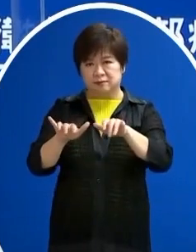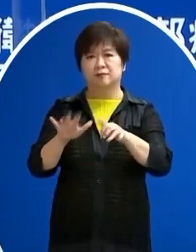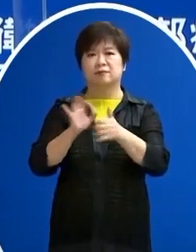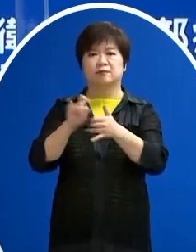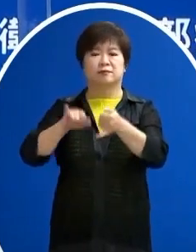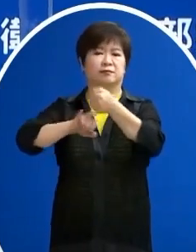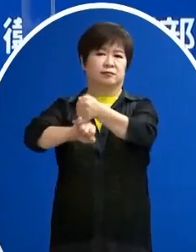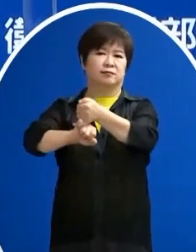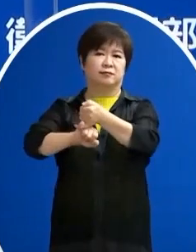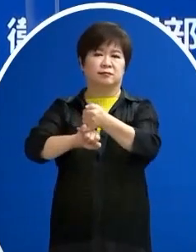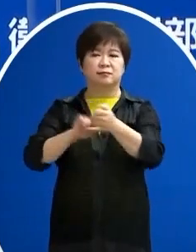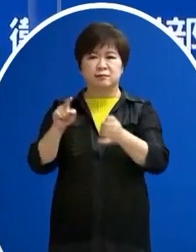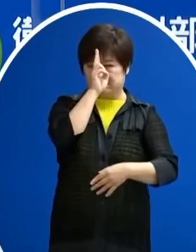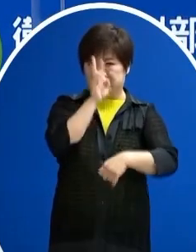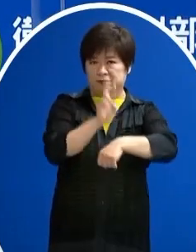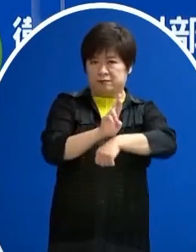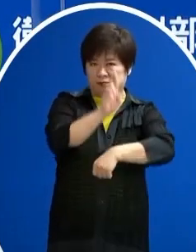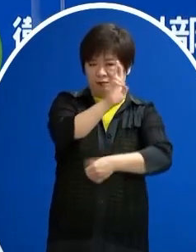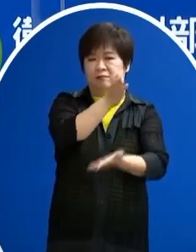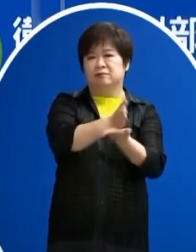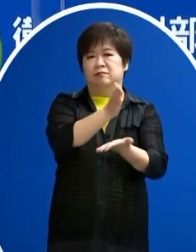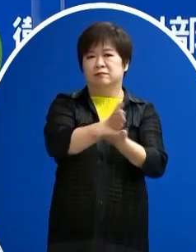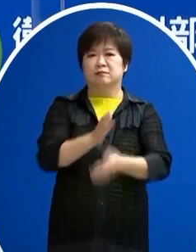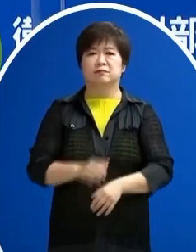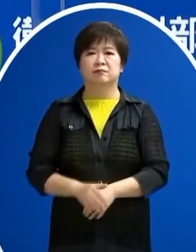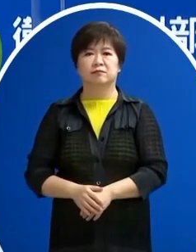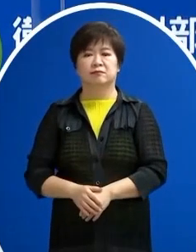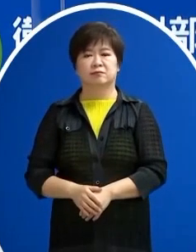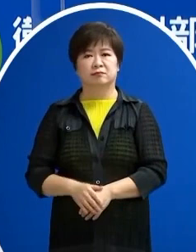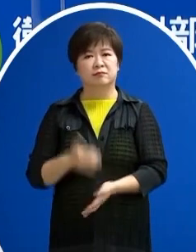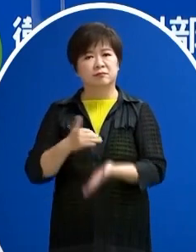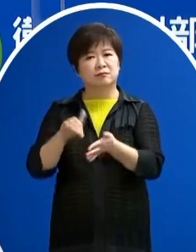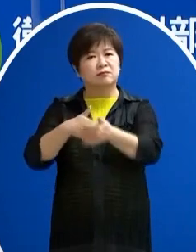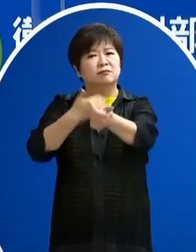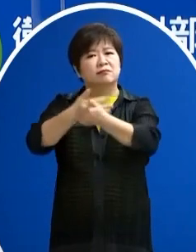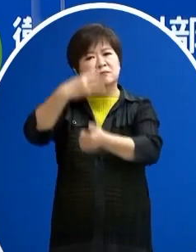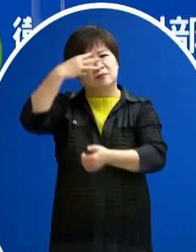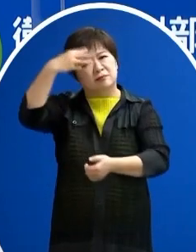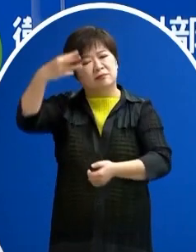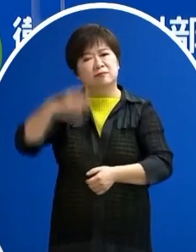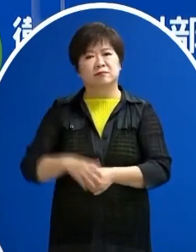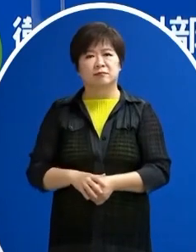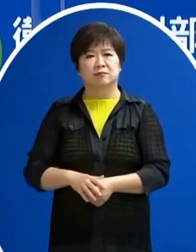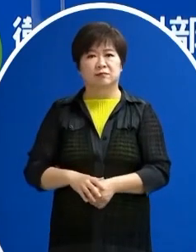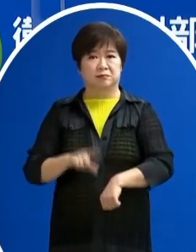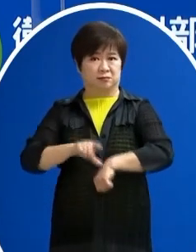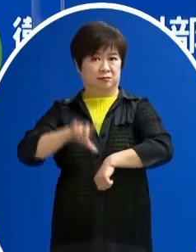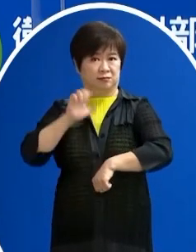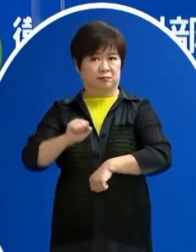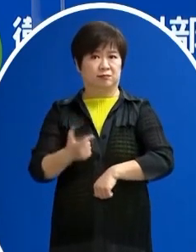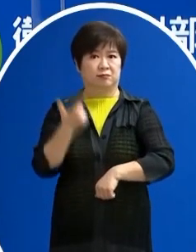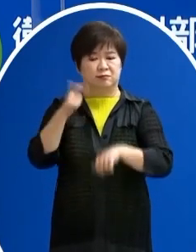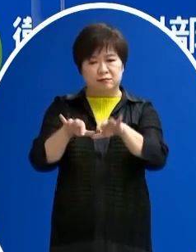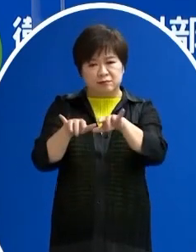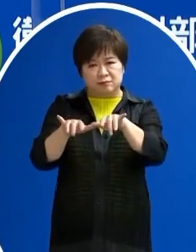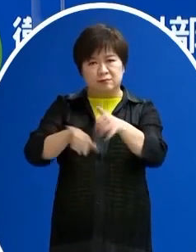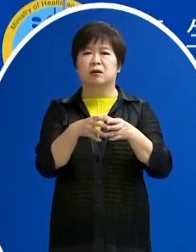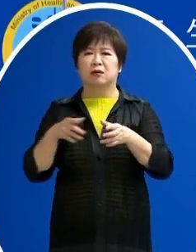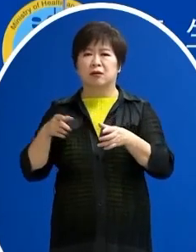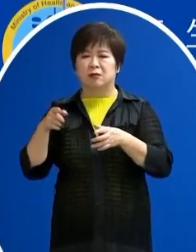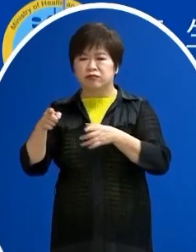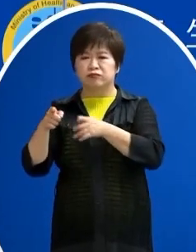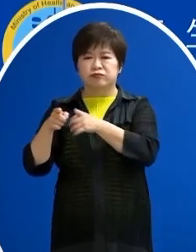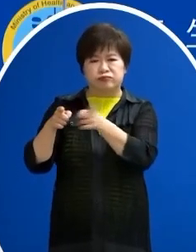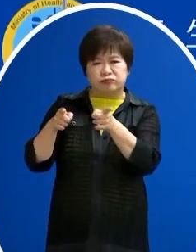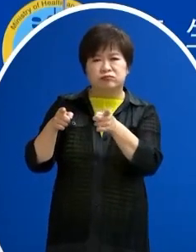行预约资格的一个查询、哦、那这有大概3天的时间，可以请大家把握时间上网预约啊、哦。